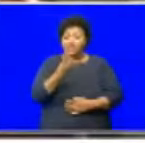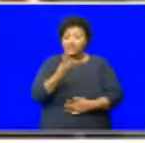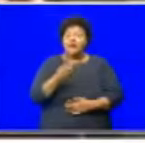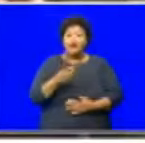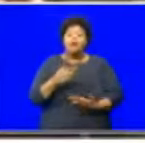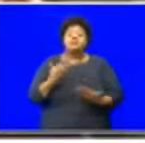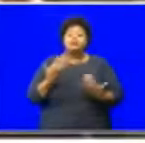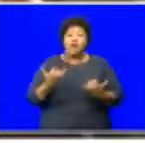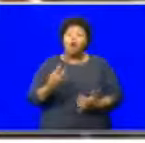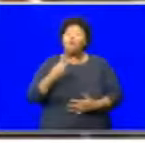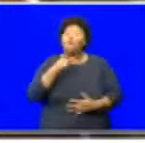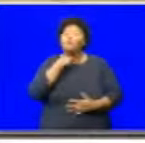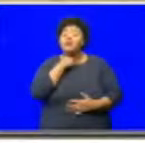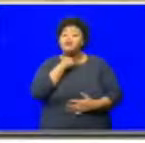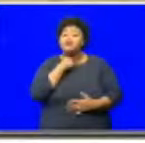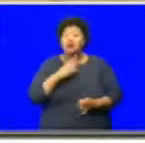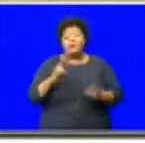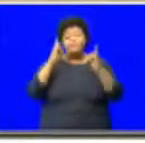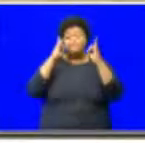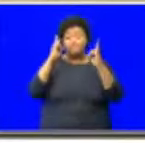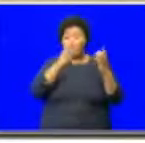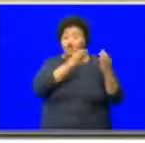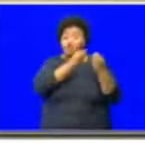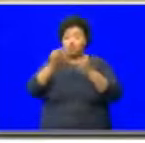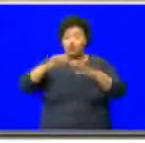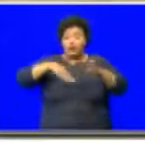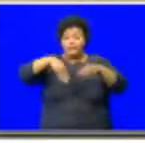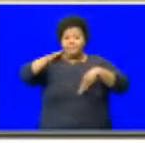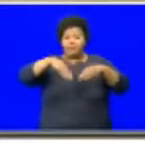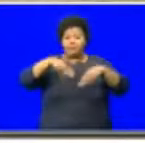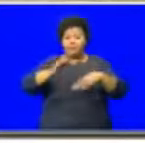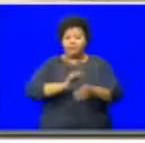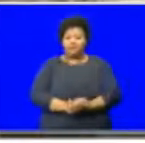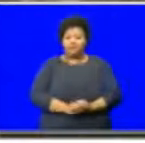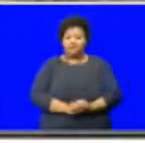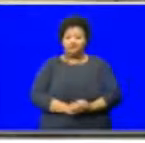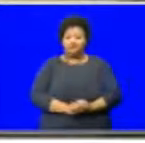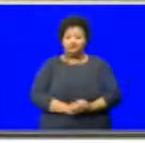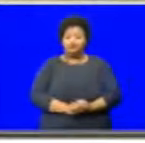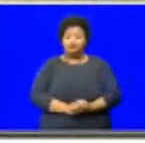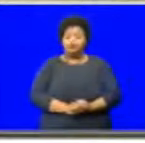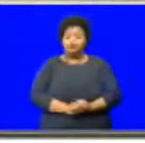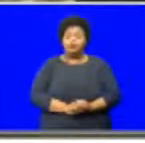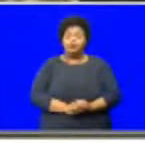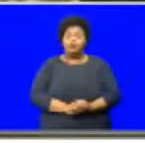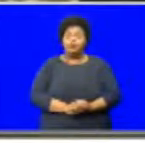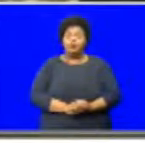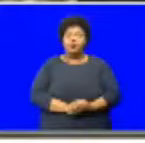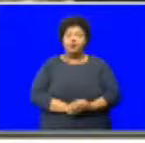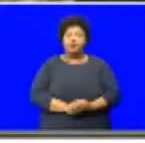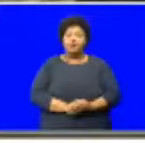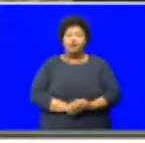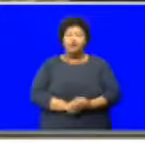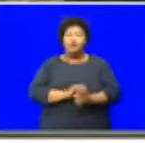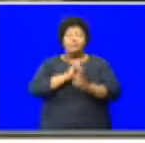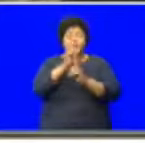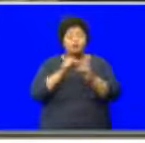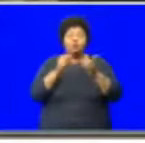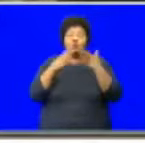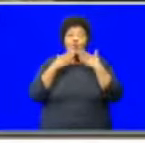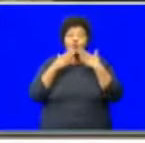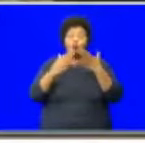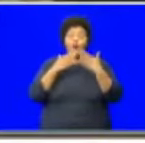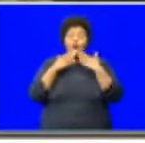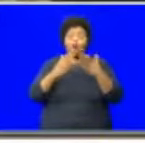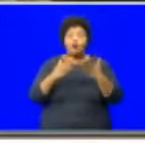abo. Mabhalane welekomiti lelibukela idolobha lasebuhleni Gordon Mbulu ubonge baholi belive kubavumela ukuthi babe nemkhankaso lofana